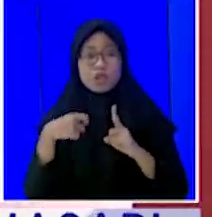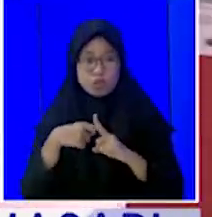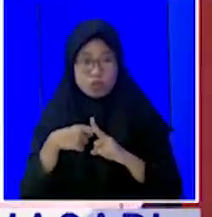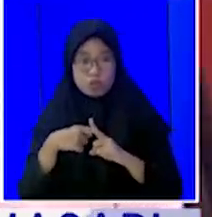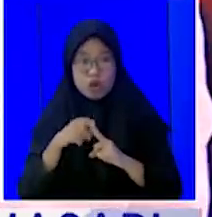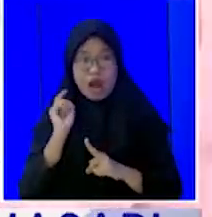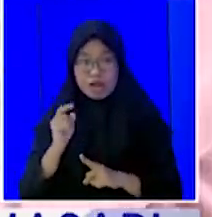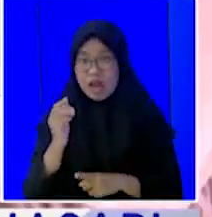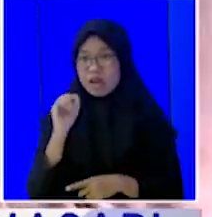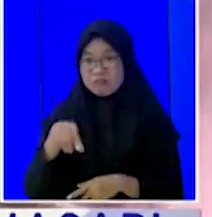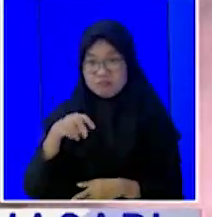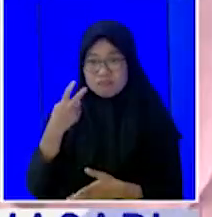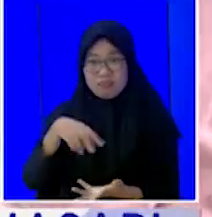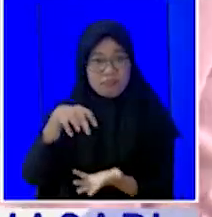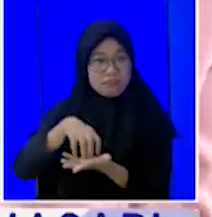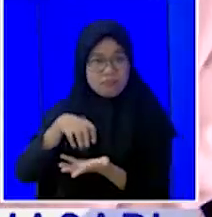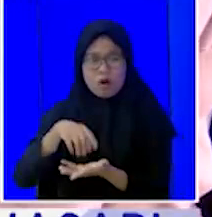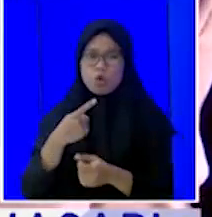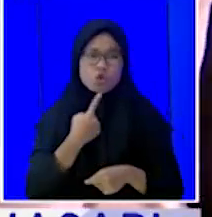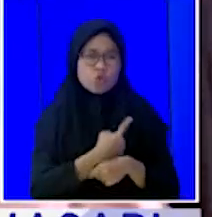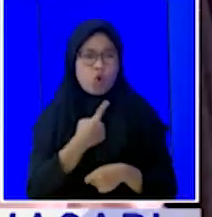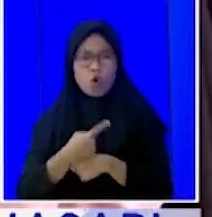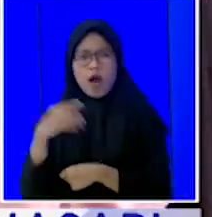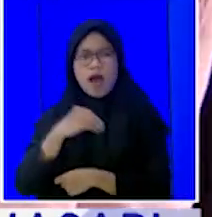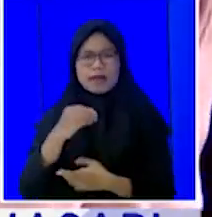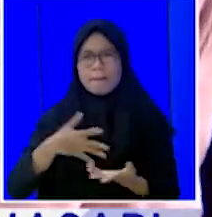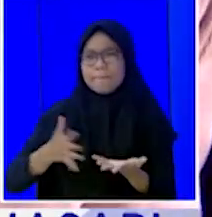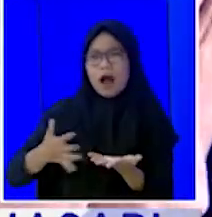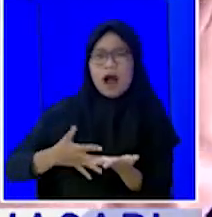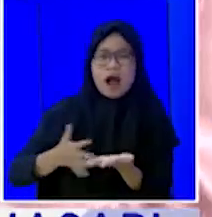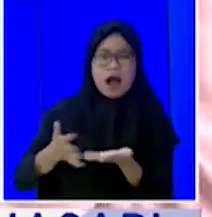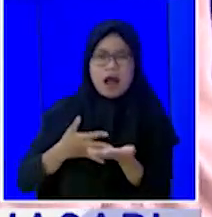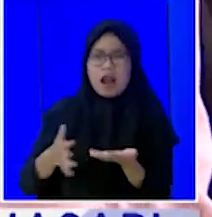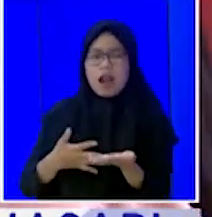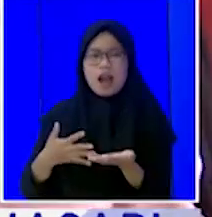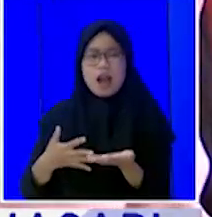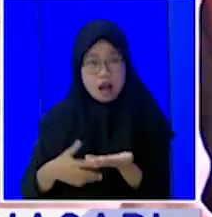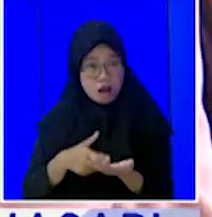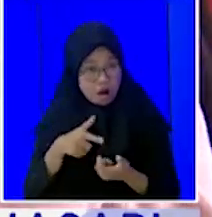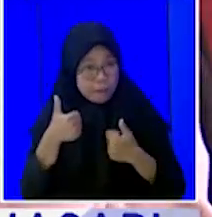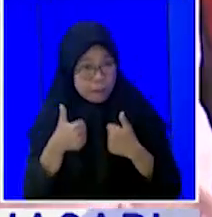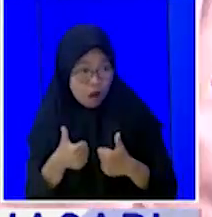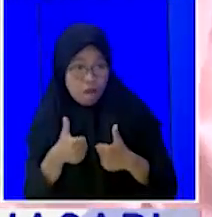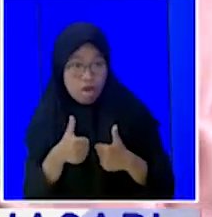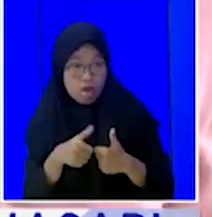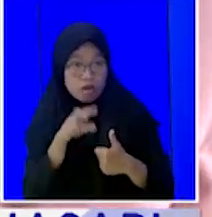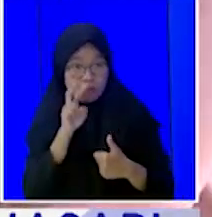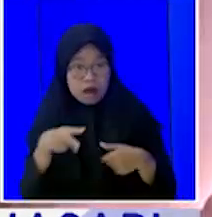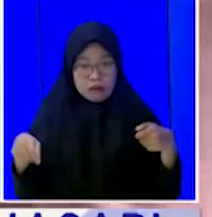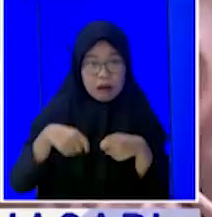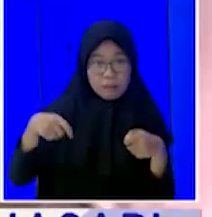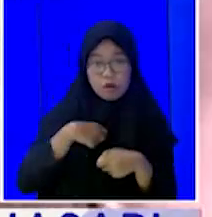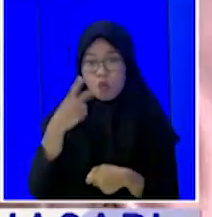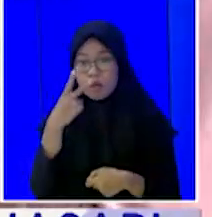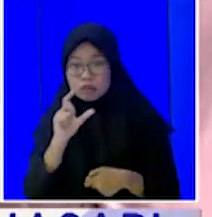nih selaku owner dari Makan Ayam Garasi. Mbak Nadia, ini aku boleh nggak sih lihat ke belakang langsung untuk proses